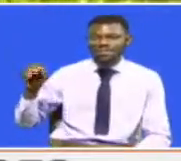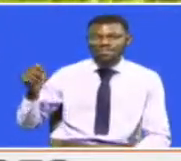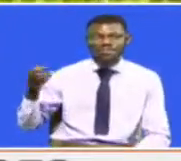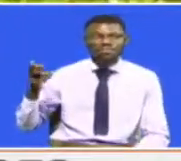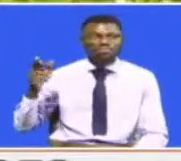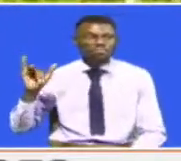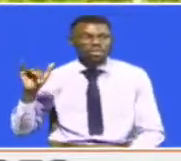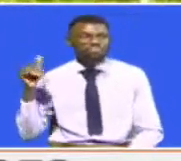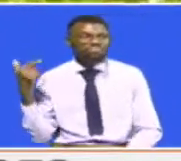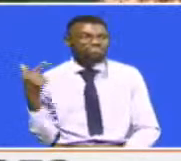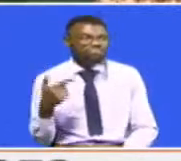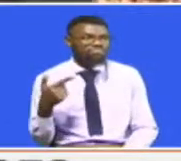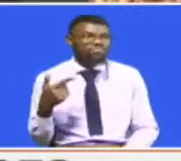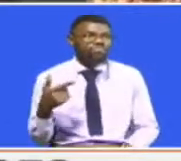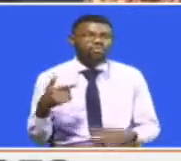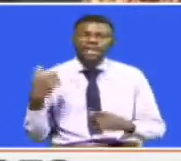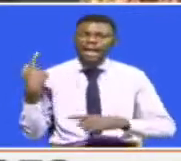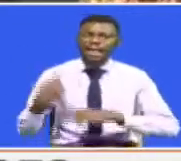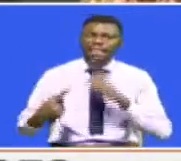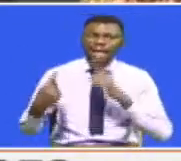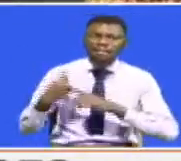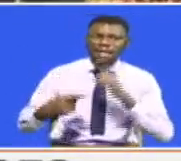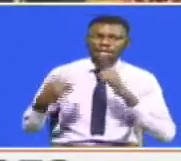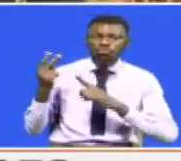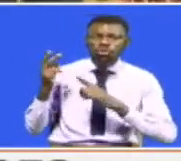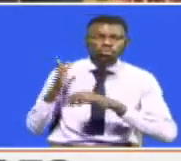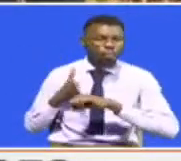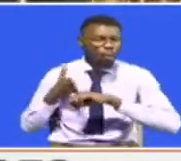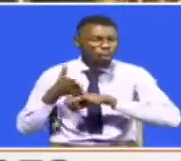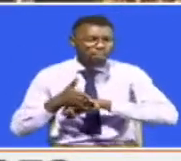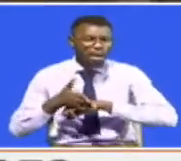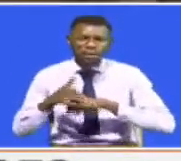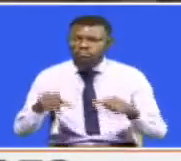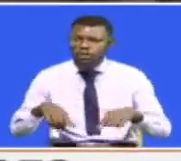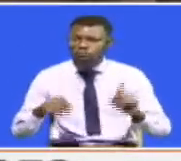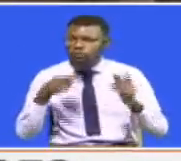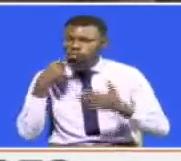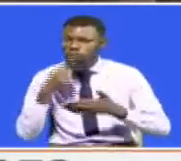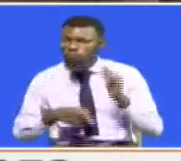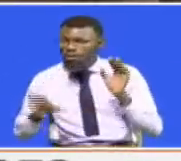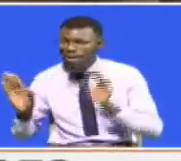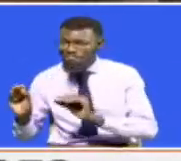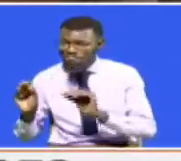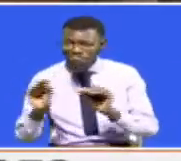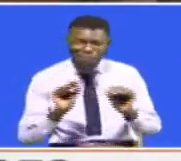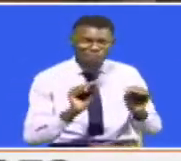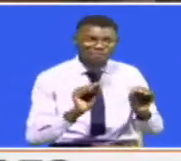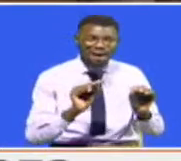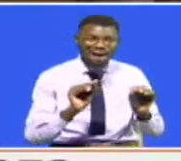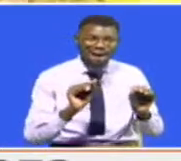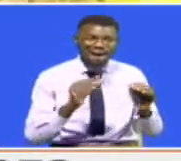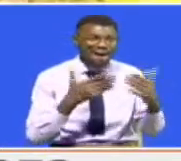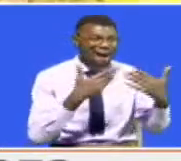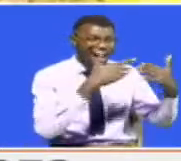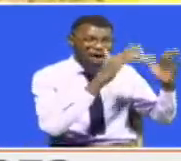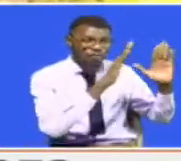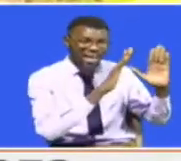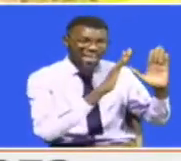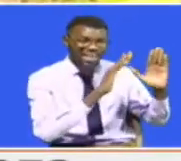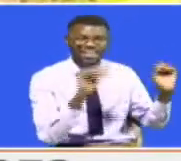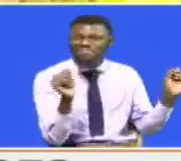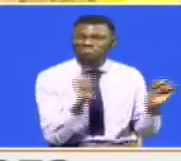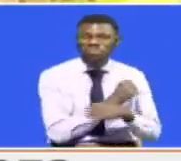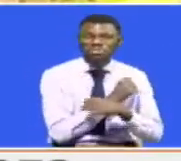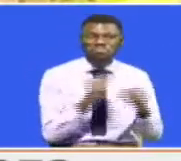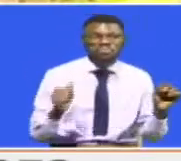has called here home for more than 20 years, and any talk of leaving her ancestral home, she says, is unwelcome. Sisi